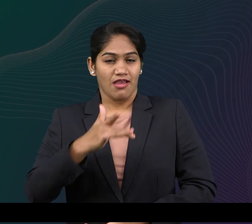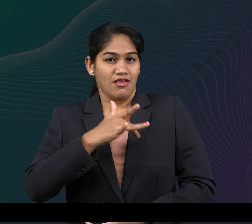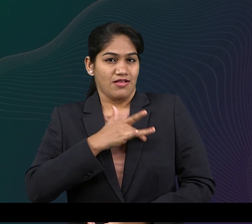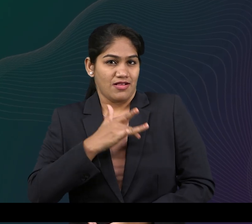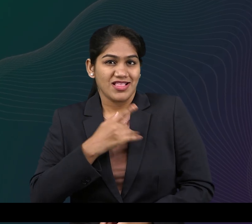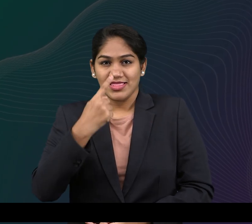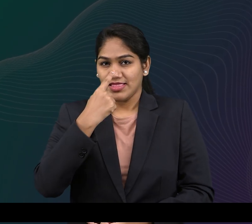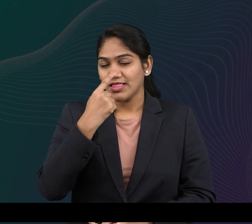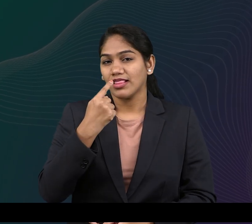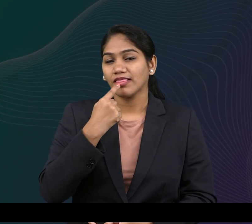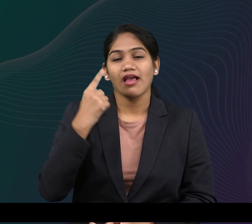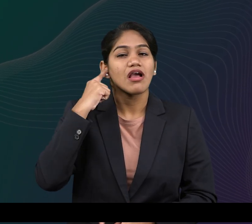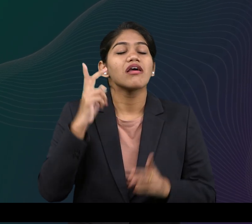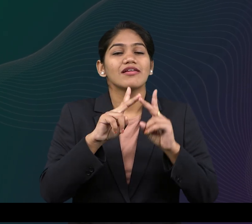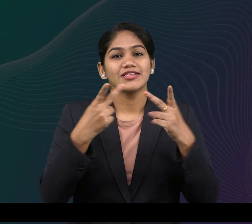ज्ञानेंद्रिया।